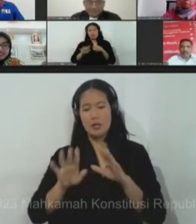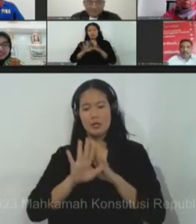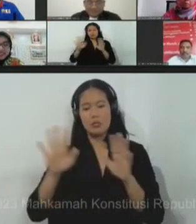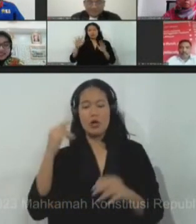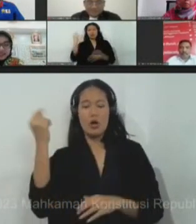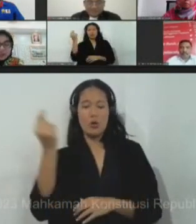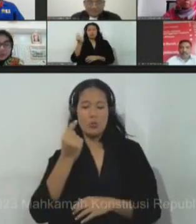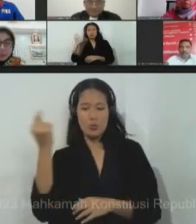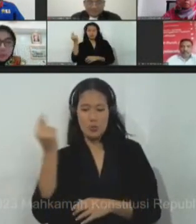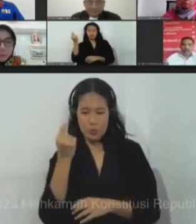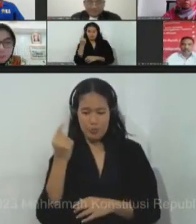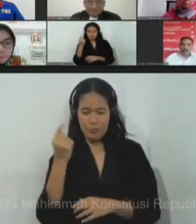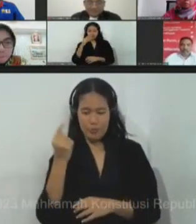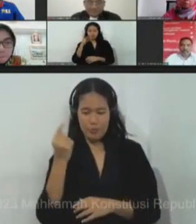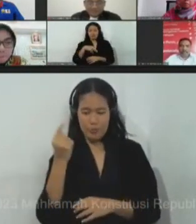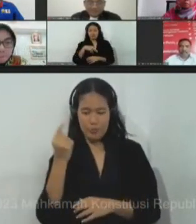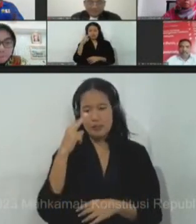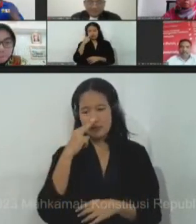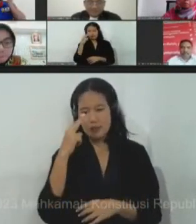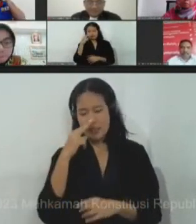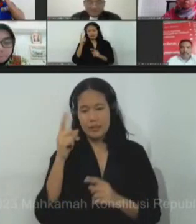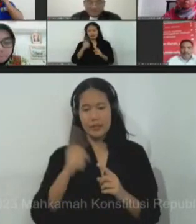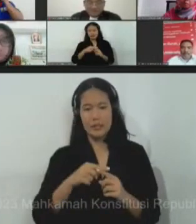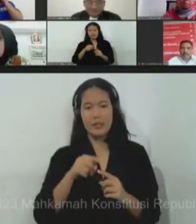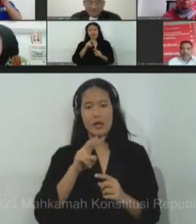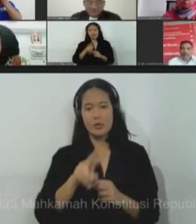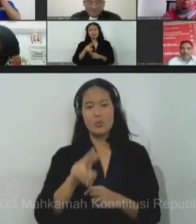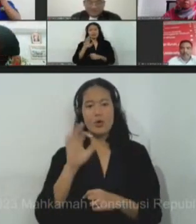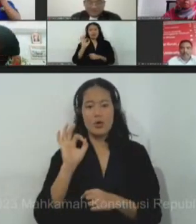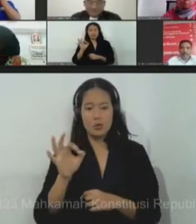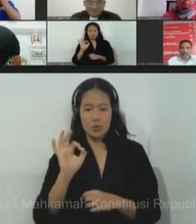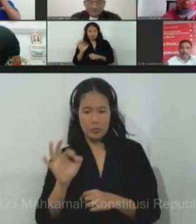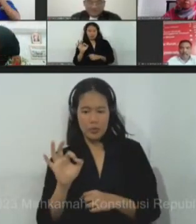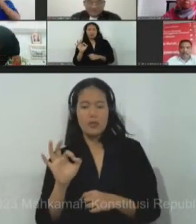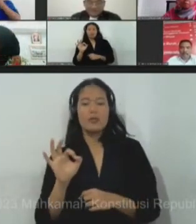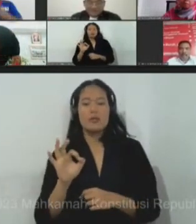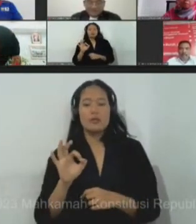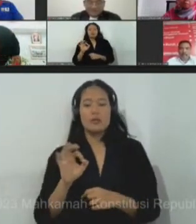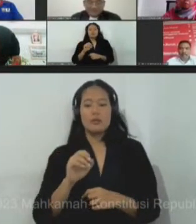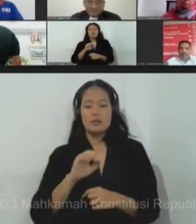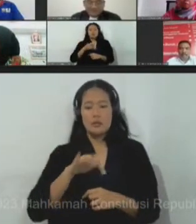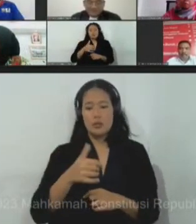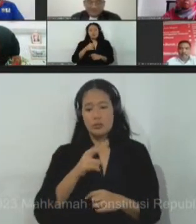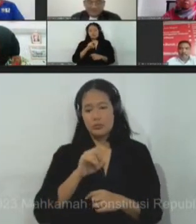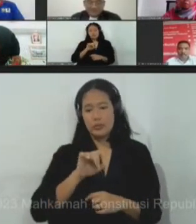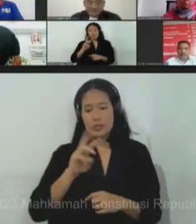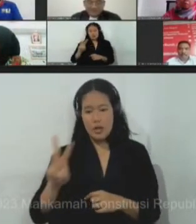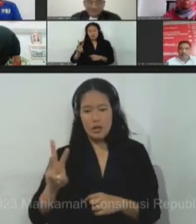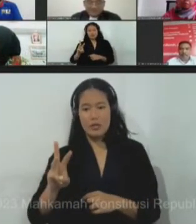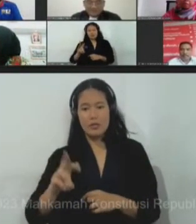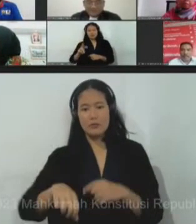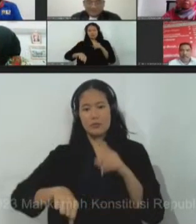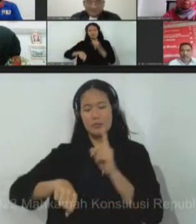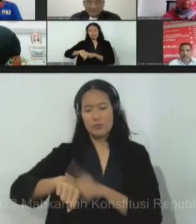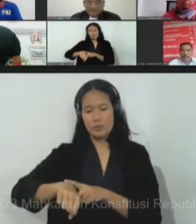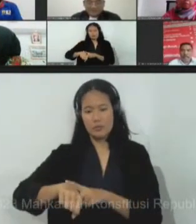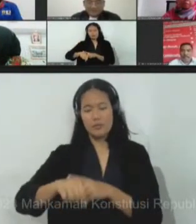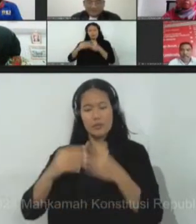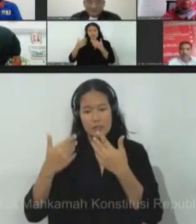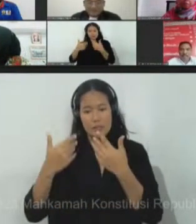tanggal 2 bulan Oktober tahun 2023 selesai diucapkan pukul